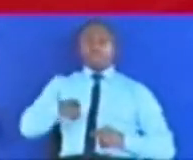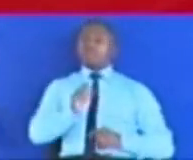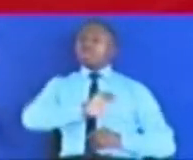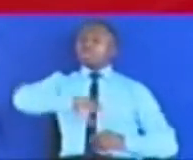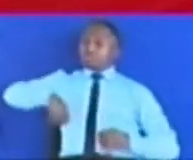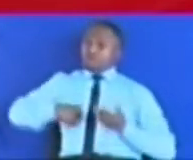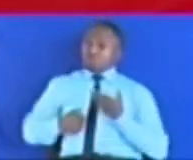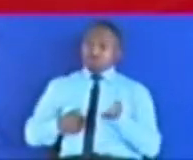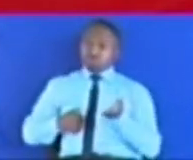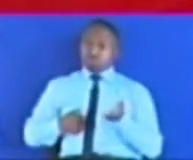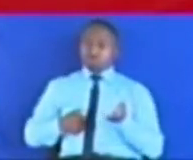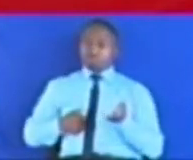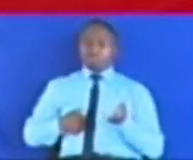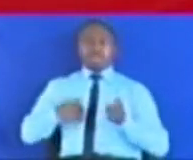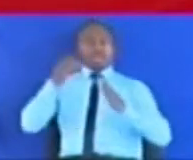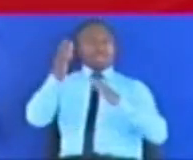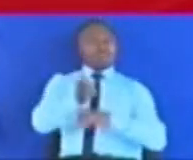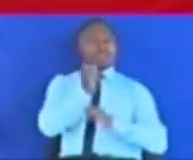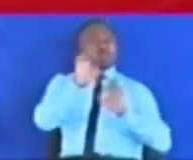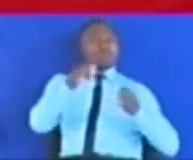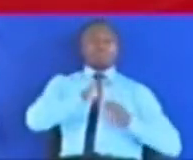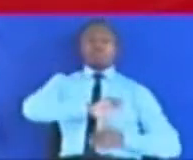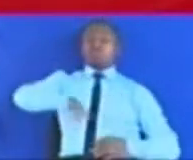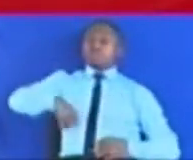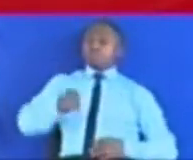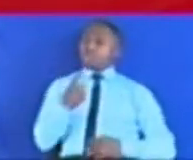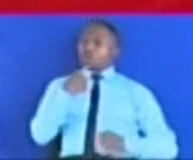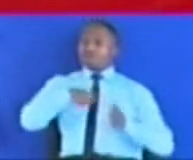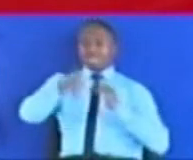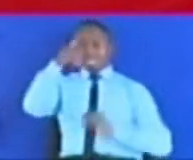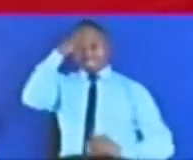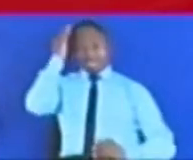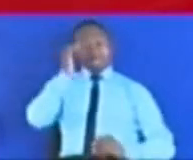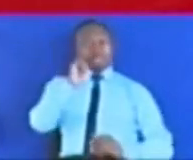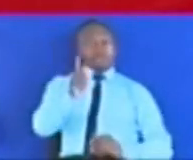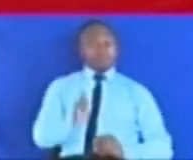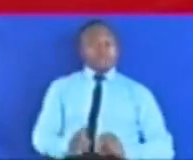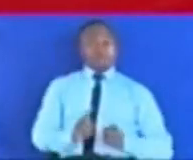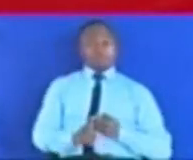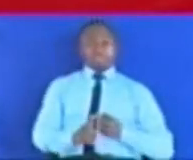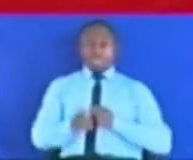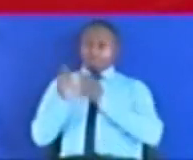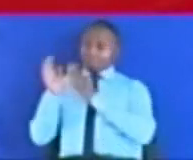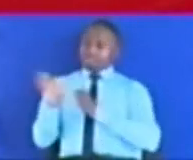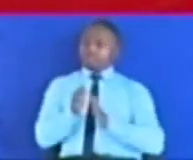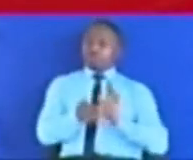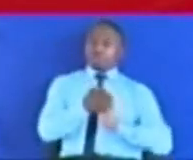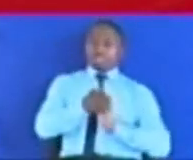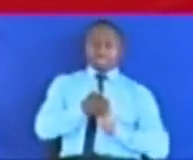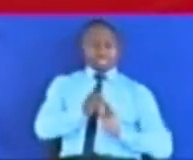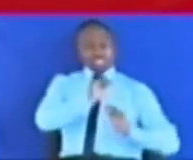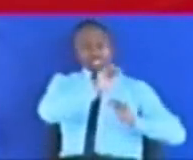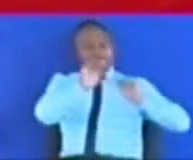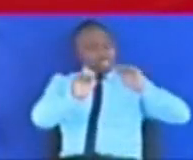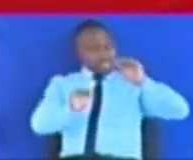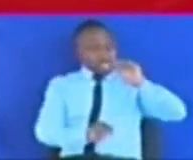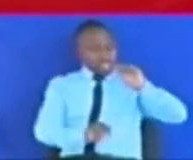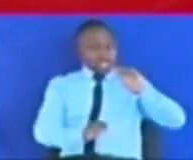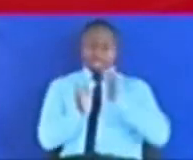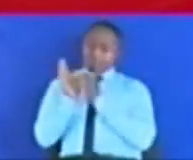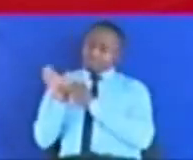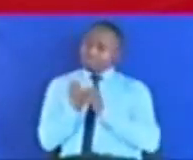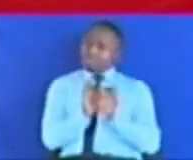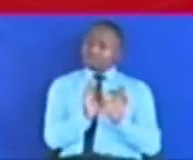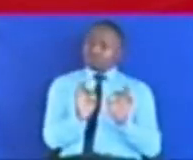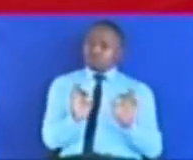hizi? Anafanikiwaje kuiba dawa katika serikali ambayo imejipanga kuanzia kwenye kitongoji, kwenye kijiji,